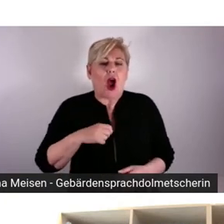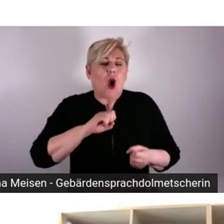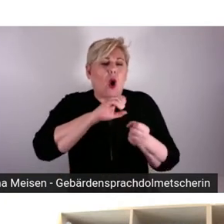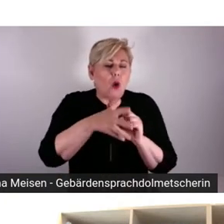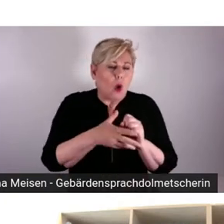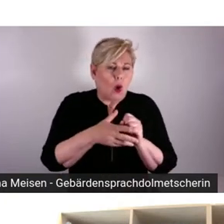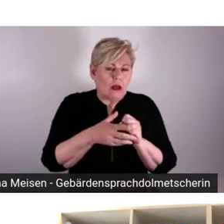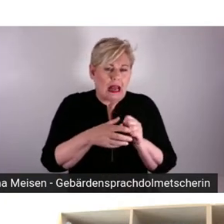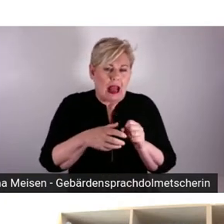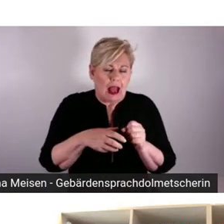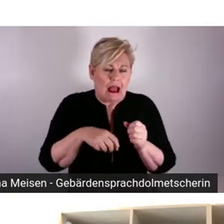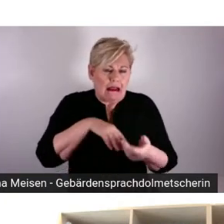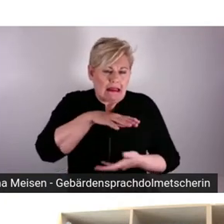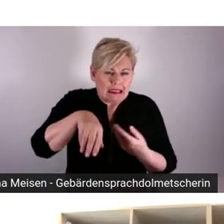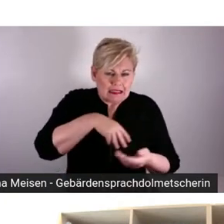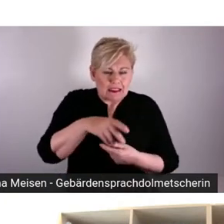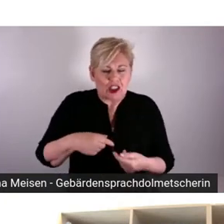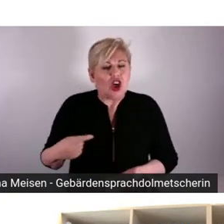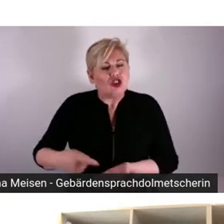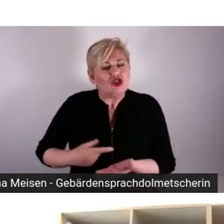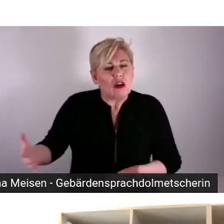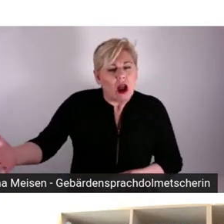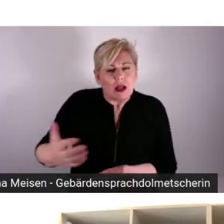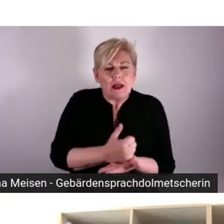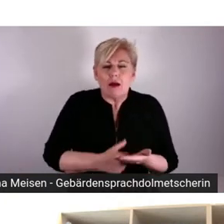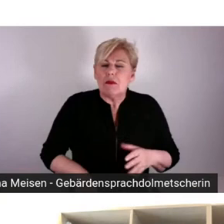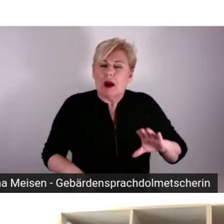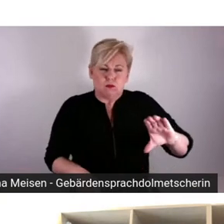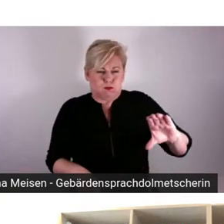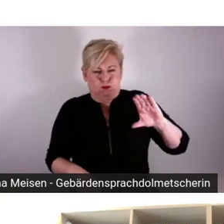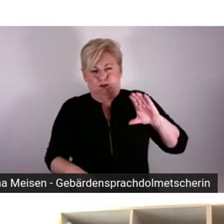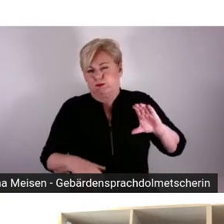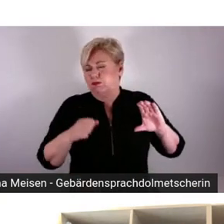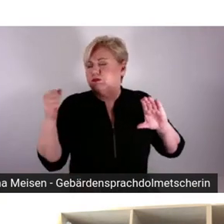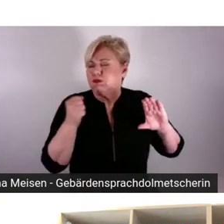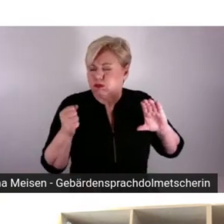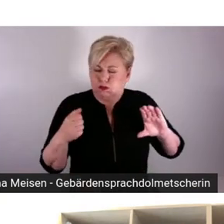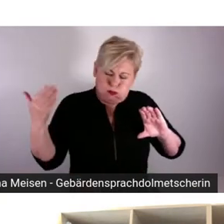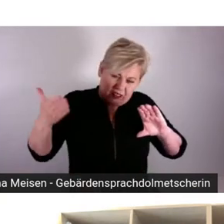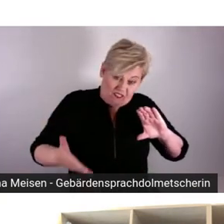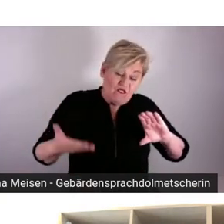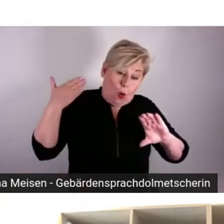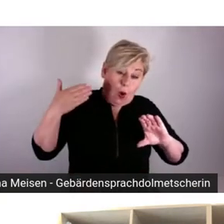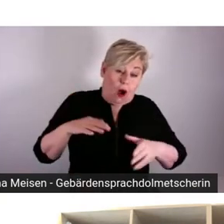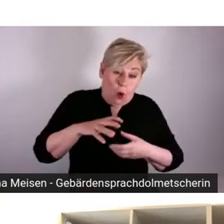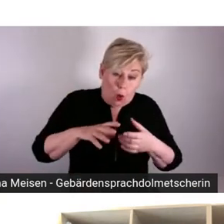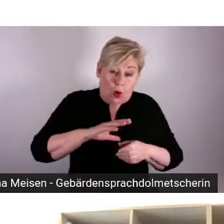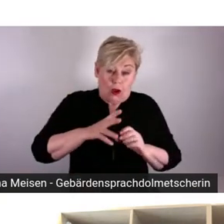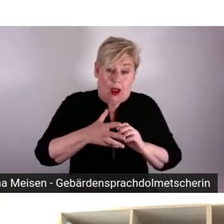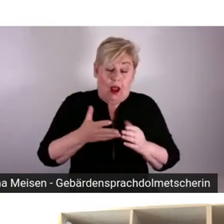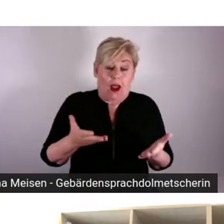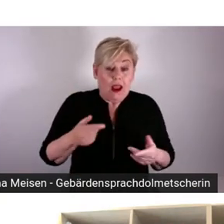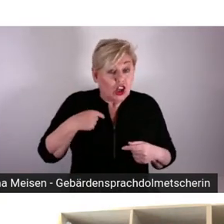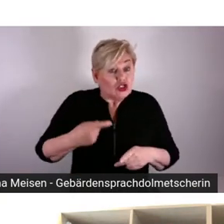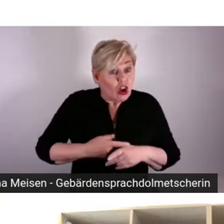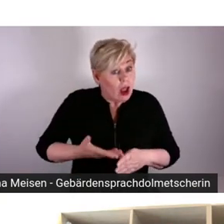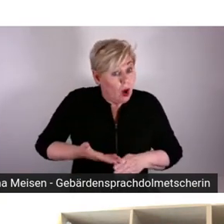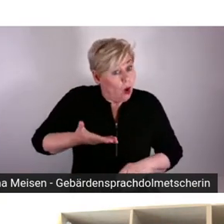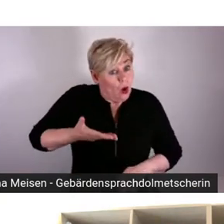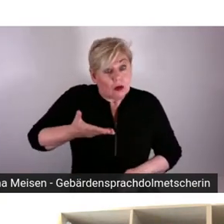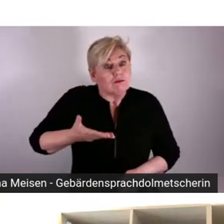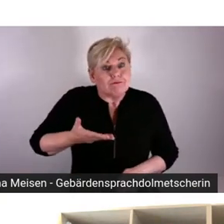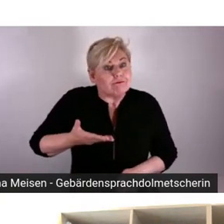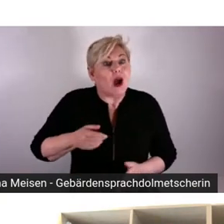Jahr Rekordsteuereinnahmen. Der Staat hatte so viel Geld wie noch nie zuvor. Und Jahr für Jahr wurde es mehr. Nicht dadurch, dass man Steuern erhöht hat, sondern dadurch,